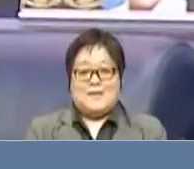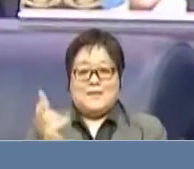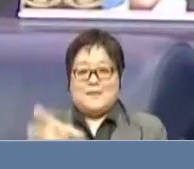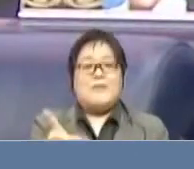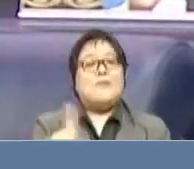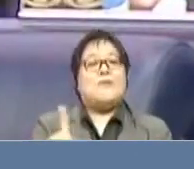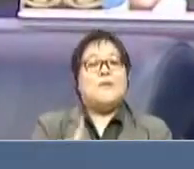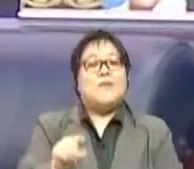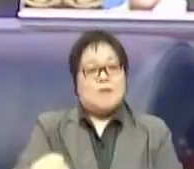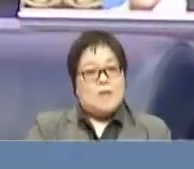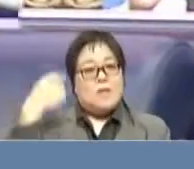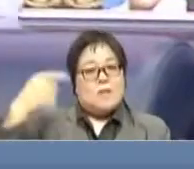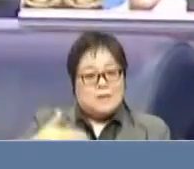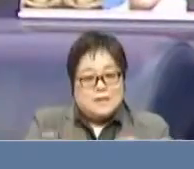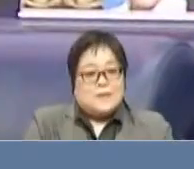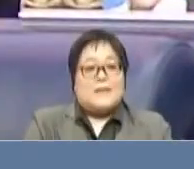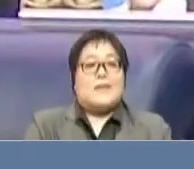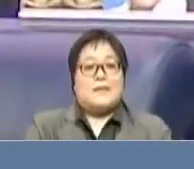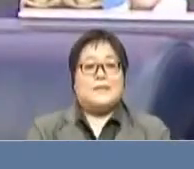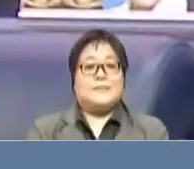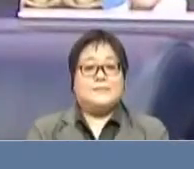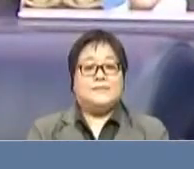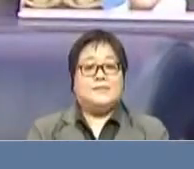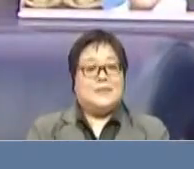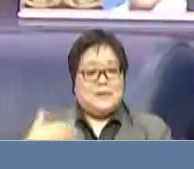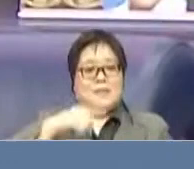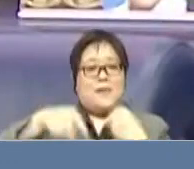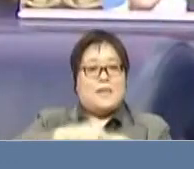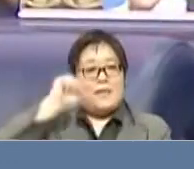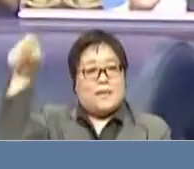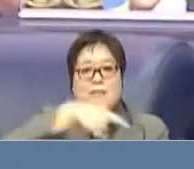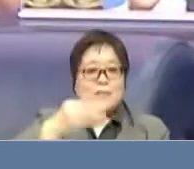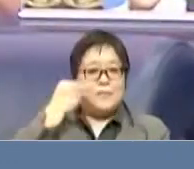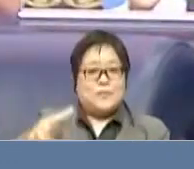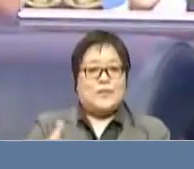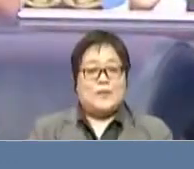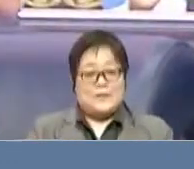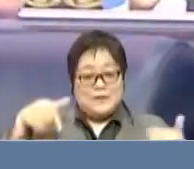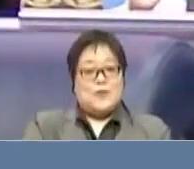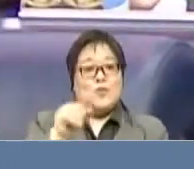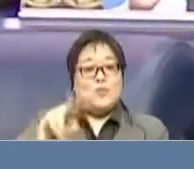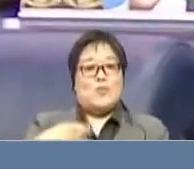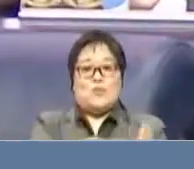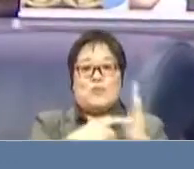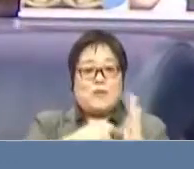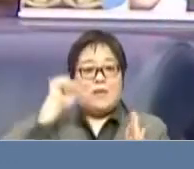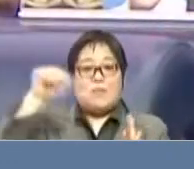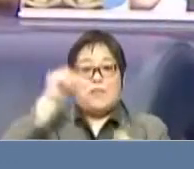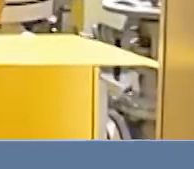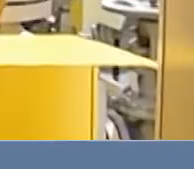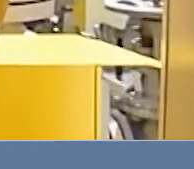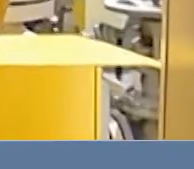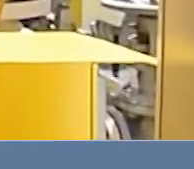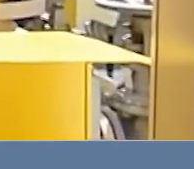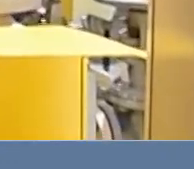remeh-temeh. To what extent? Pasal Sabah, kamu tidak peduli? Sebab ini Sulu dia tuntut Sabah saja, bukan negeri-negeri